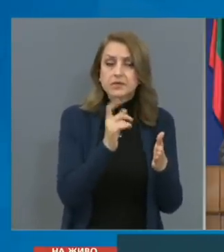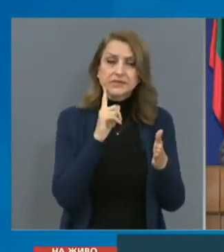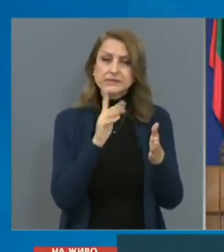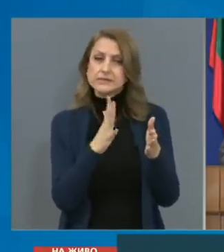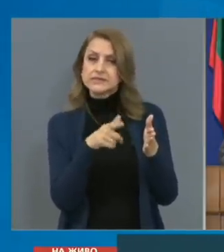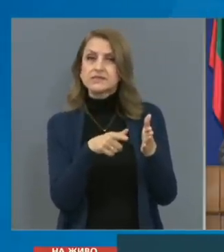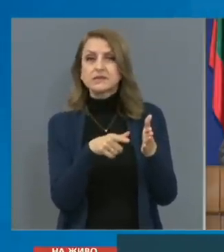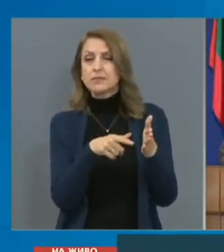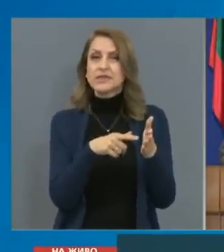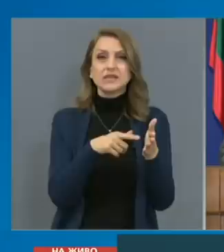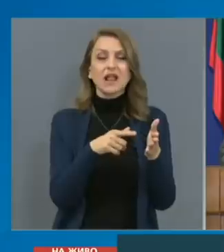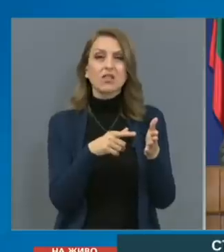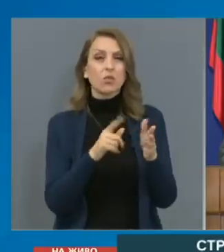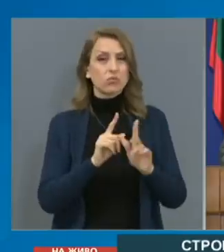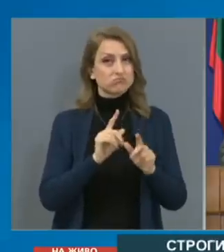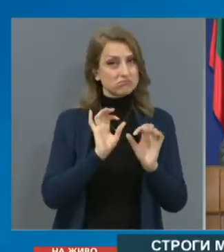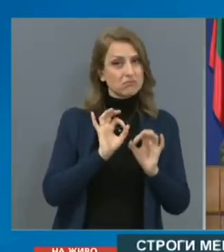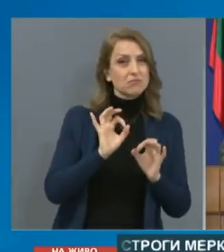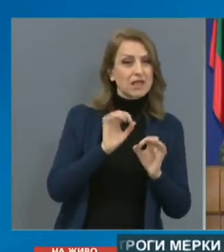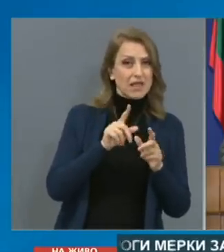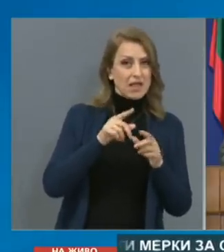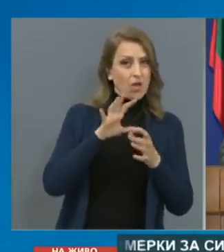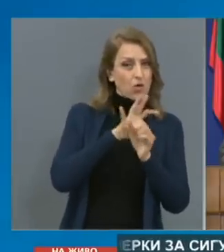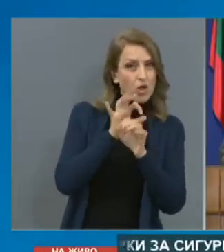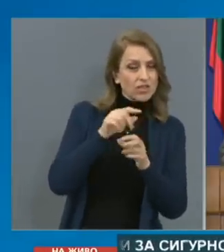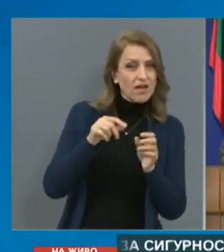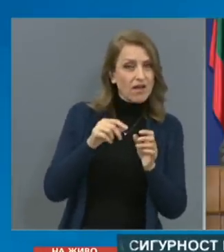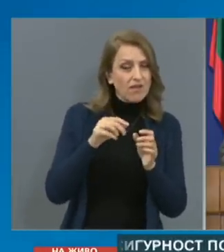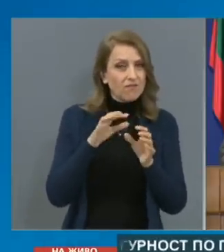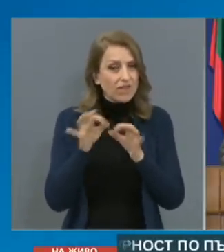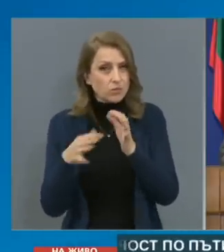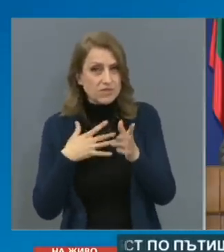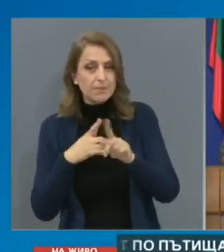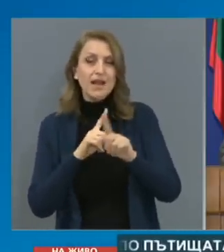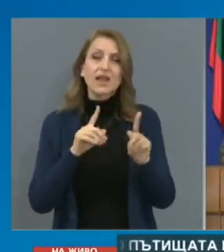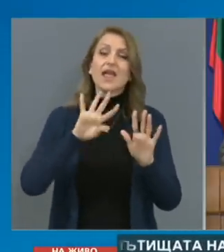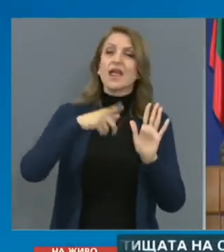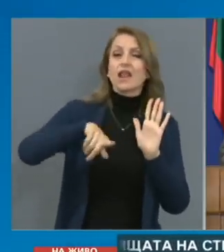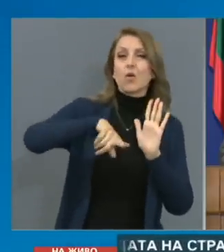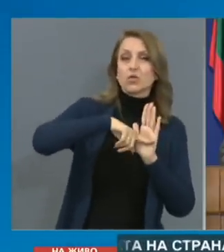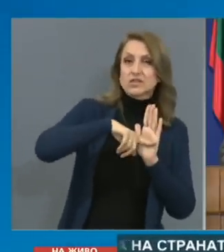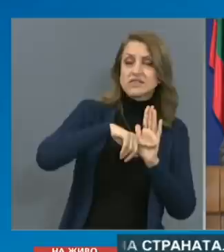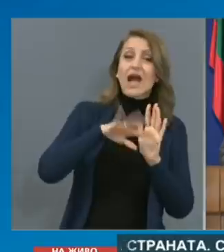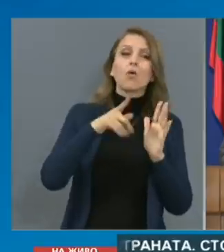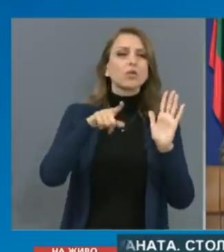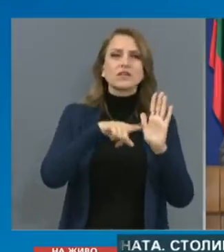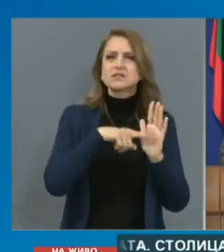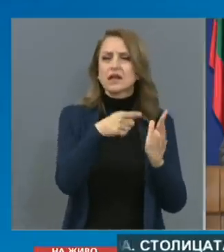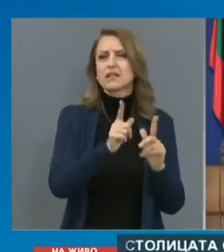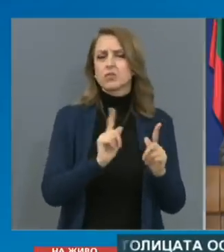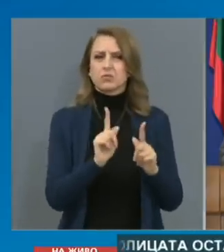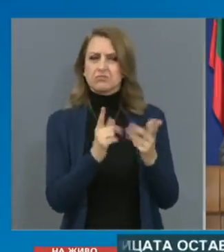съмнителна достоверност и възможност за интерпретиране на отрицателните резултати при несимптоматични лица.